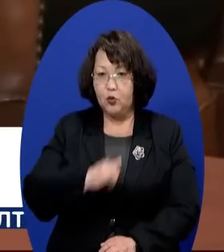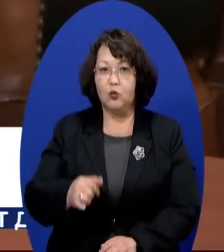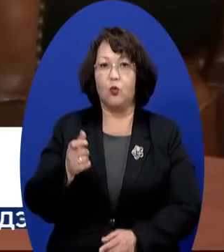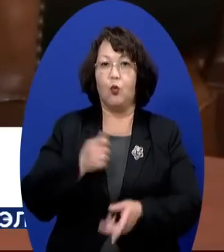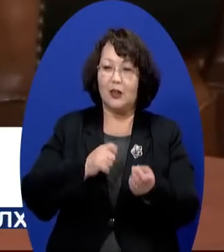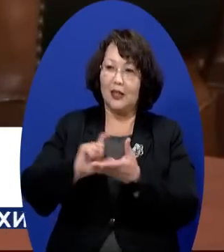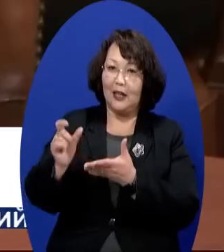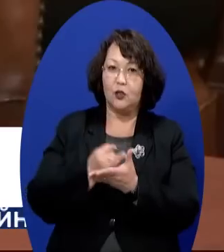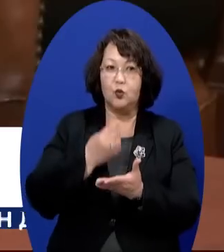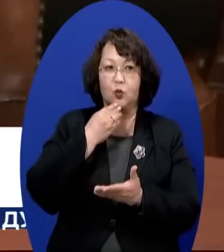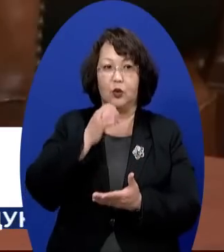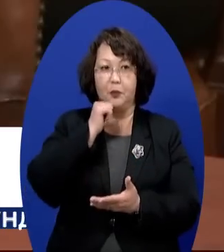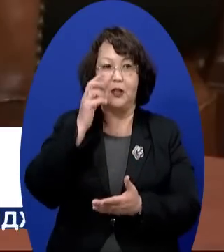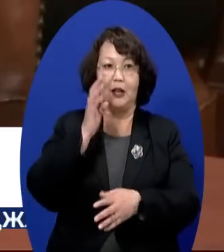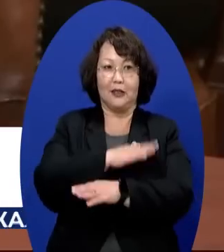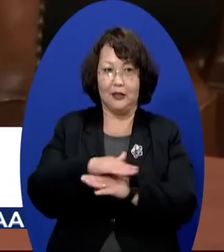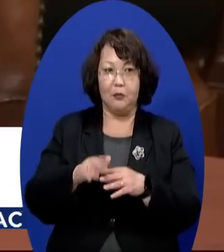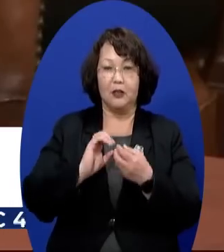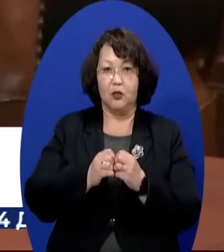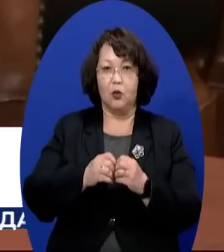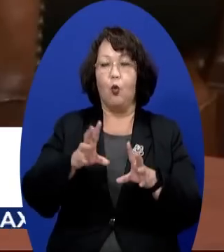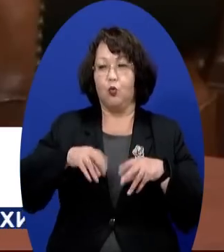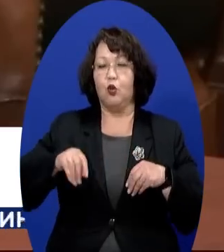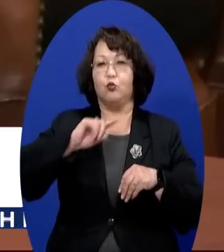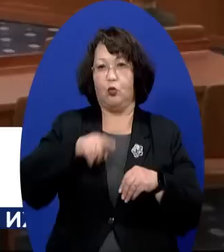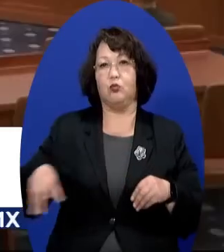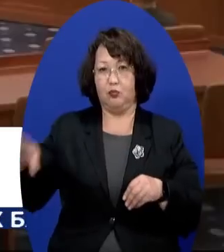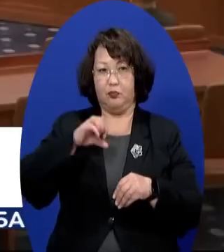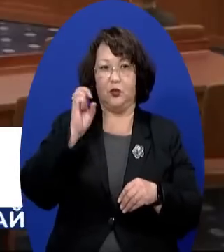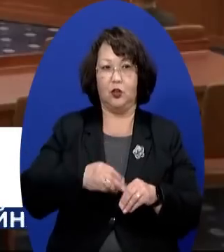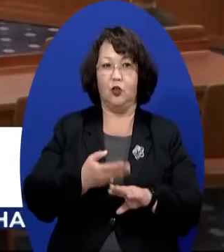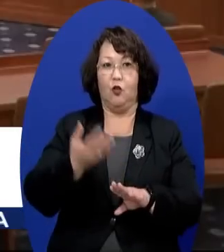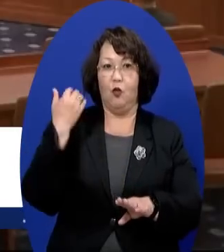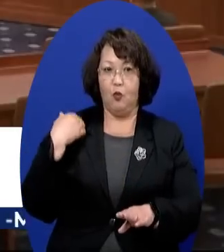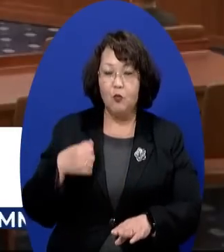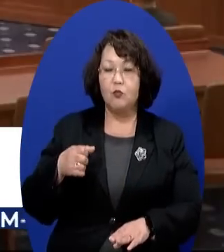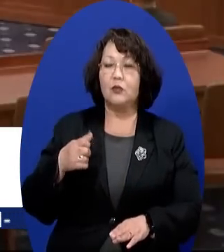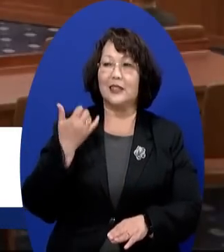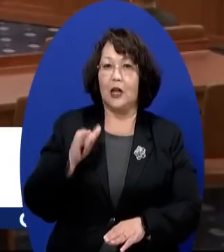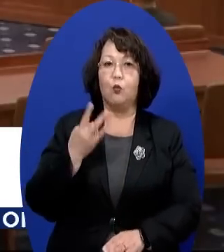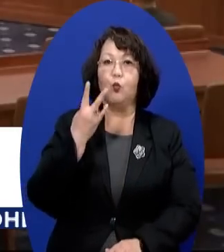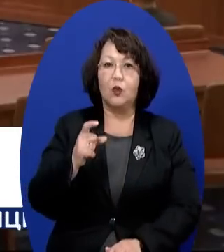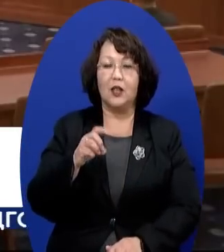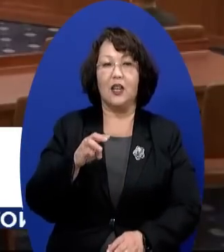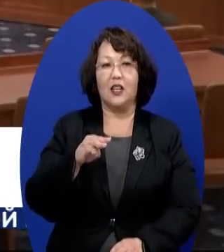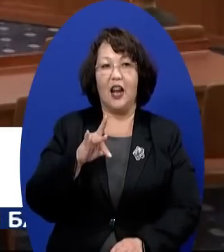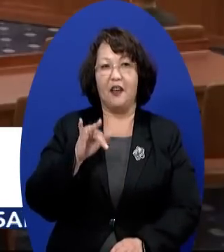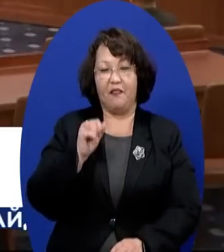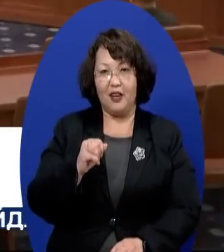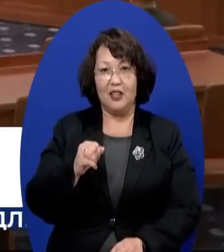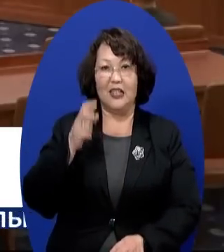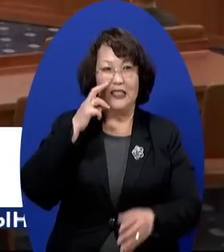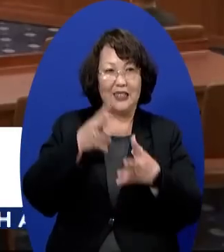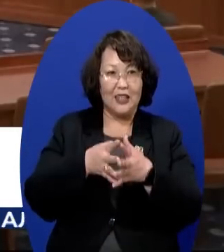бус арга барил хэрэгжүүлдэг гэдгийг бид бүгд хүлээн зөвшөөрдөг. Гэхдээ манай өмнөх засаг захиргаанаас өвлөгдөн ирсэн зарим тариф стратегийн ашиг сонирхолд